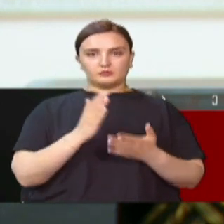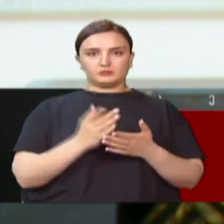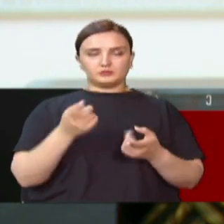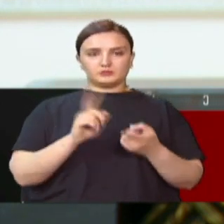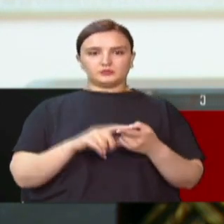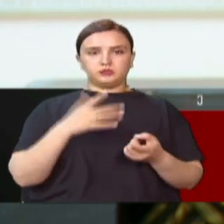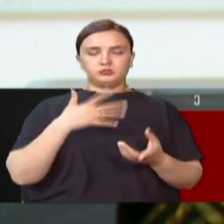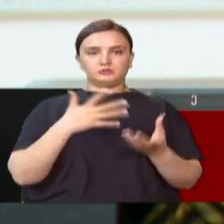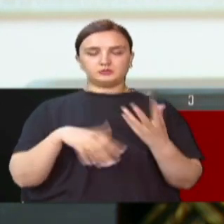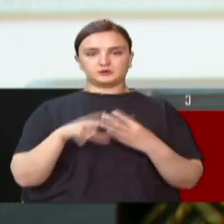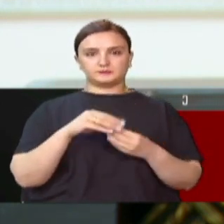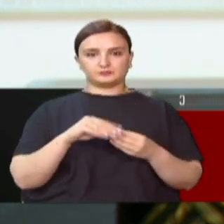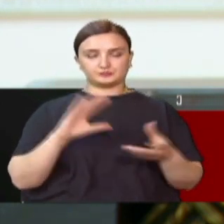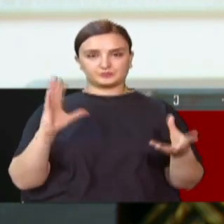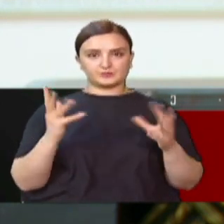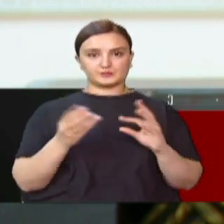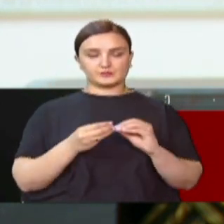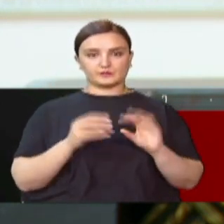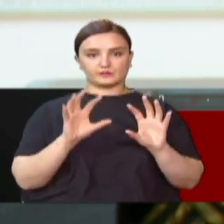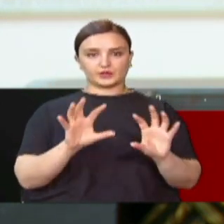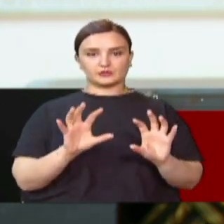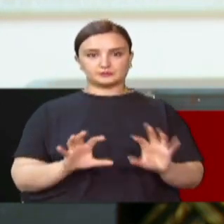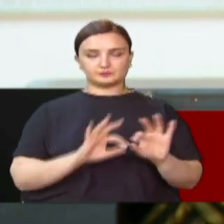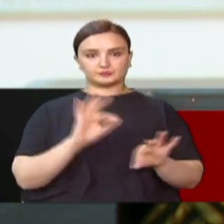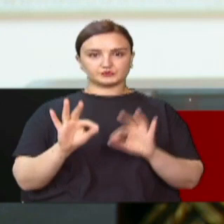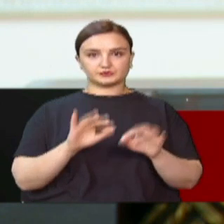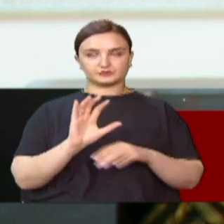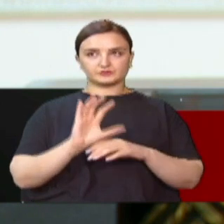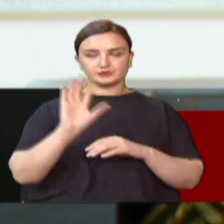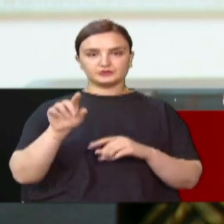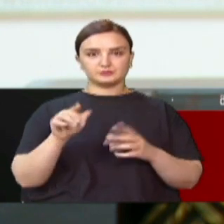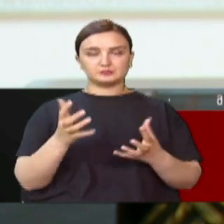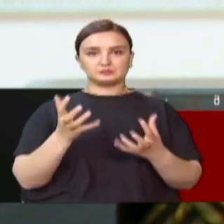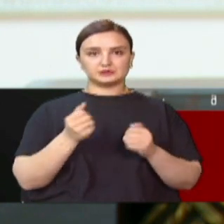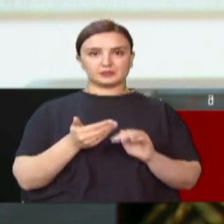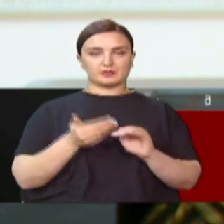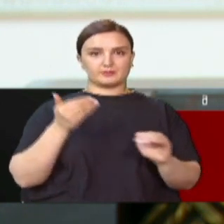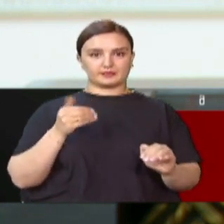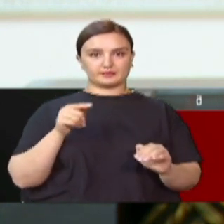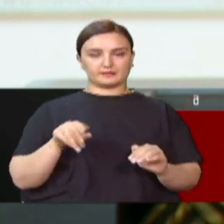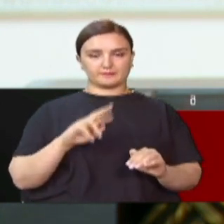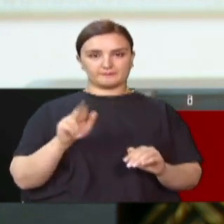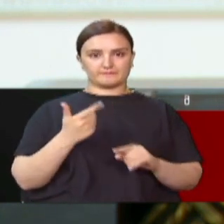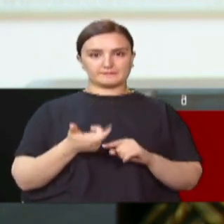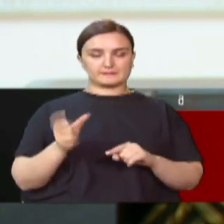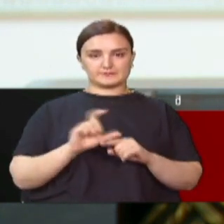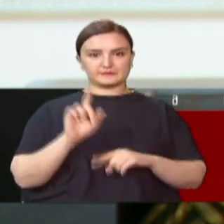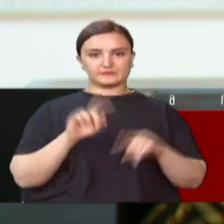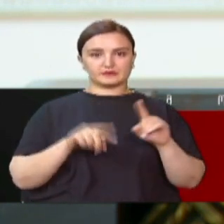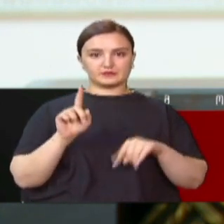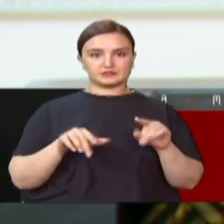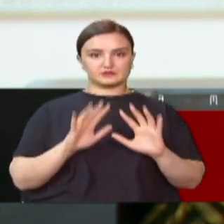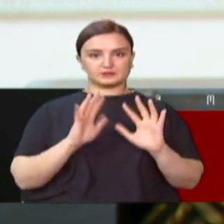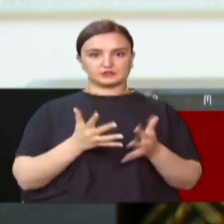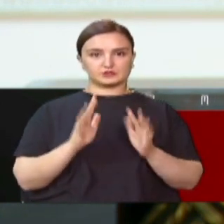ჩვენ ზოგადად კანონპროექტებს ვაგზავნით მიღებამდე და ძალიან იშვიათ